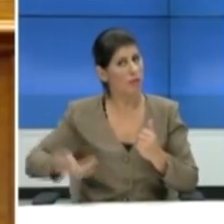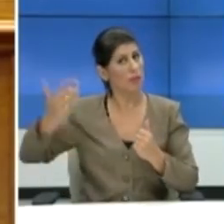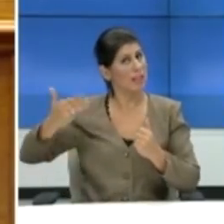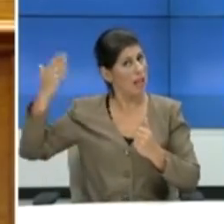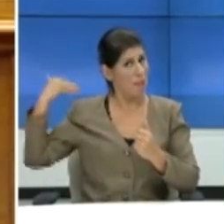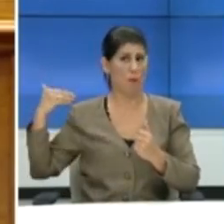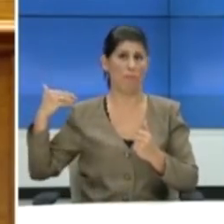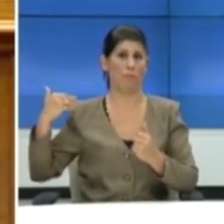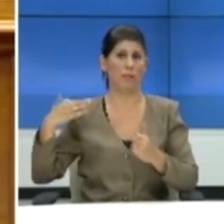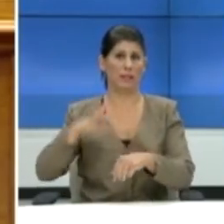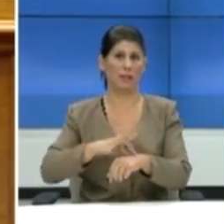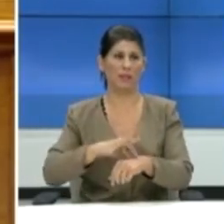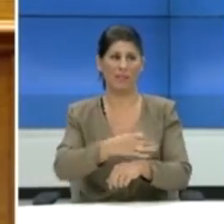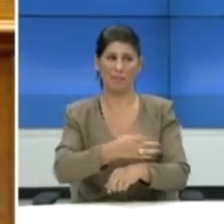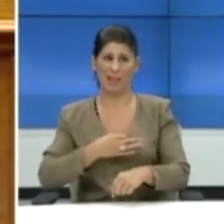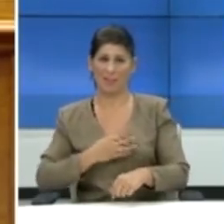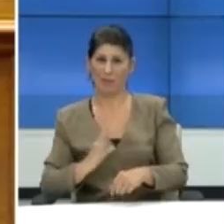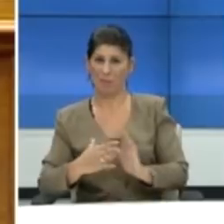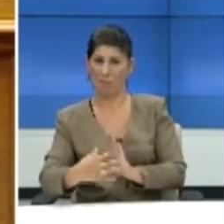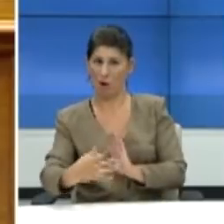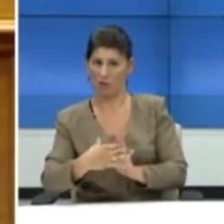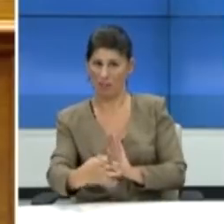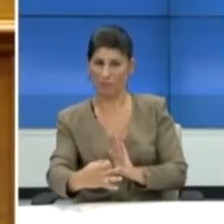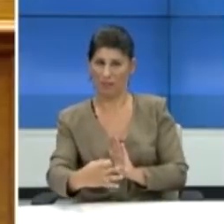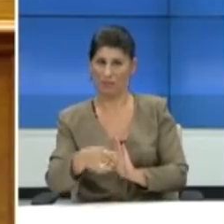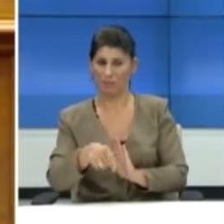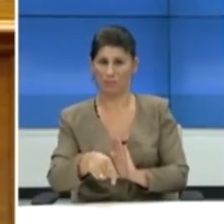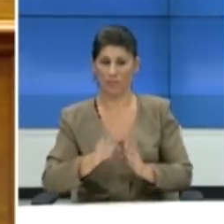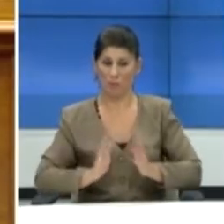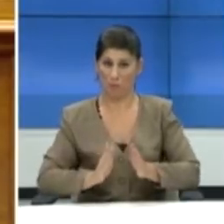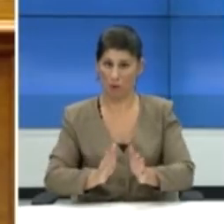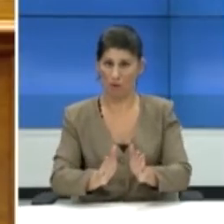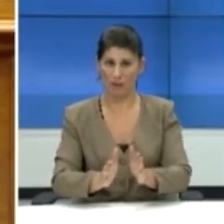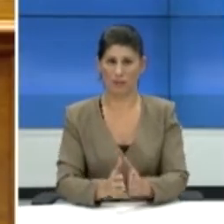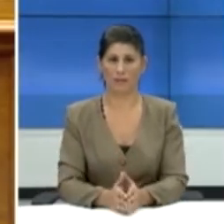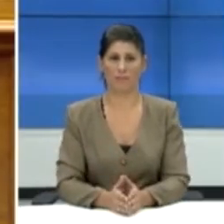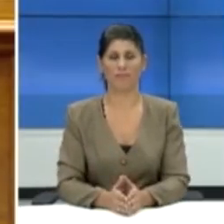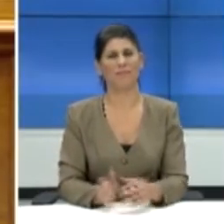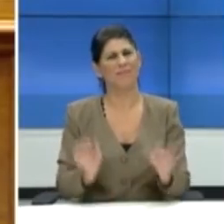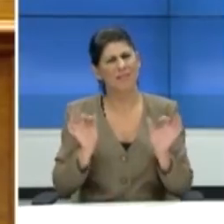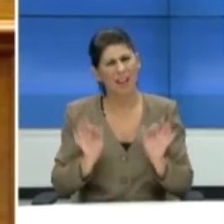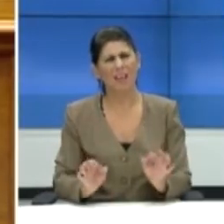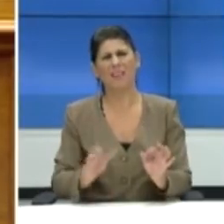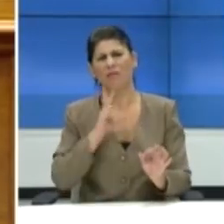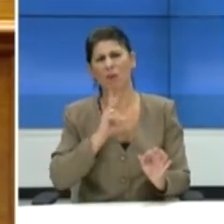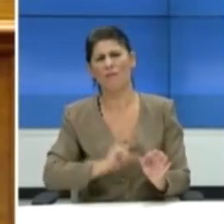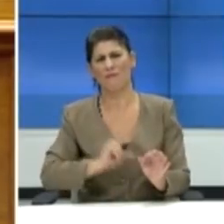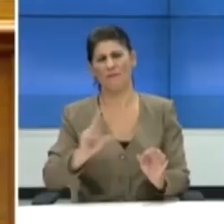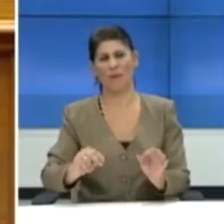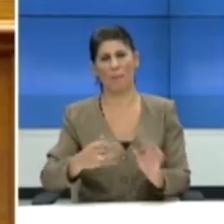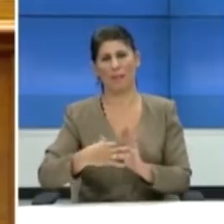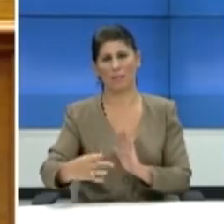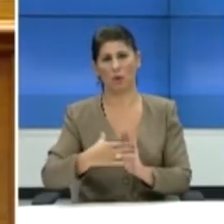την πανδημία. Και μην μας πείτε πάλι για τις προσλήψεις στις οποίες προχωρήσατε, ακριβώς ίδιες με